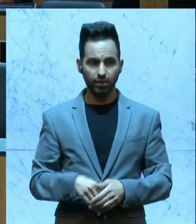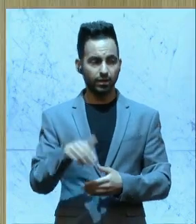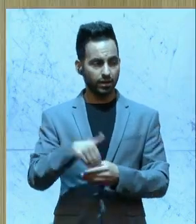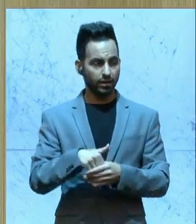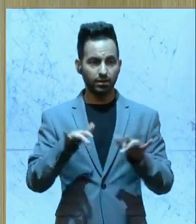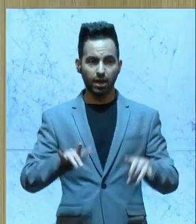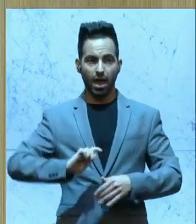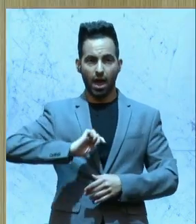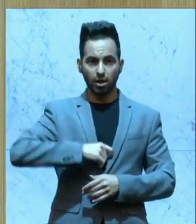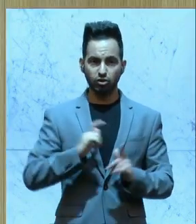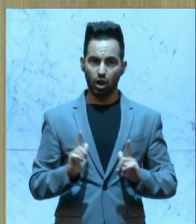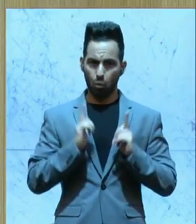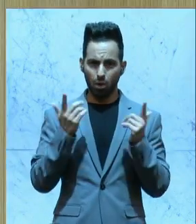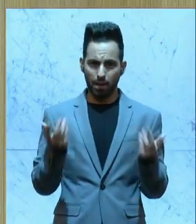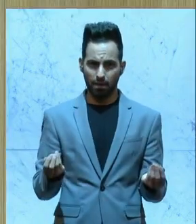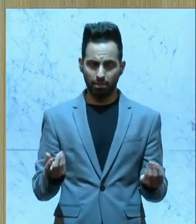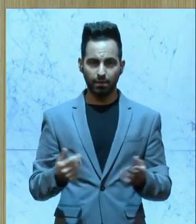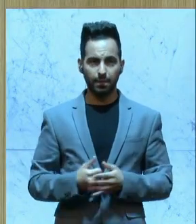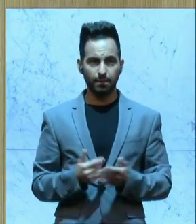um eine Einstellung im Leben.